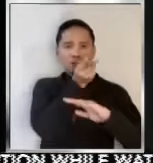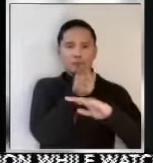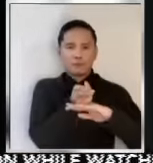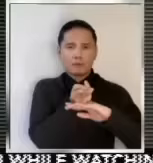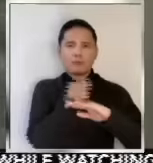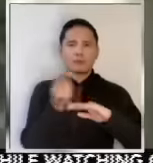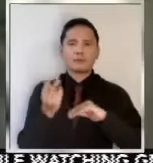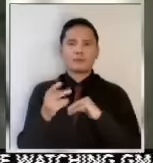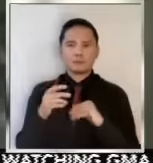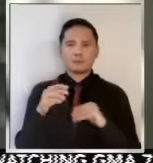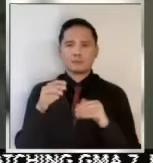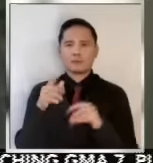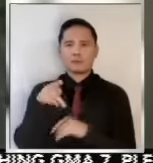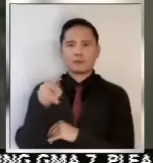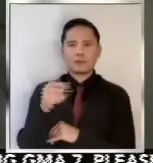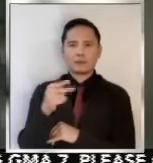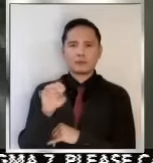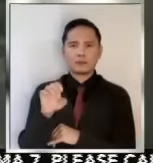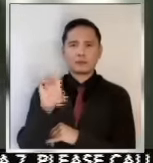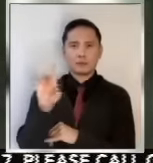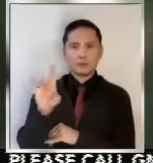City.